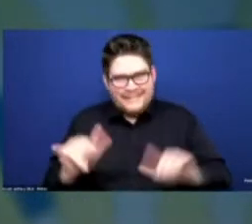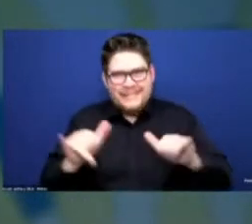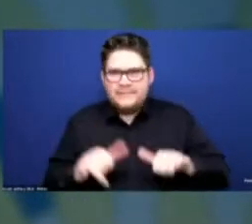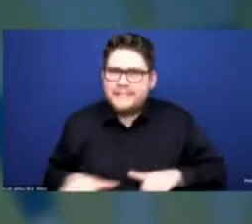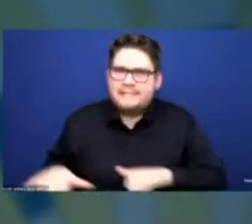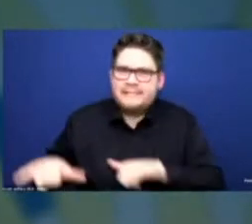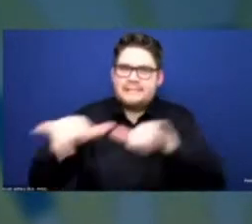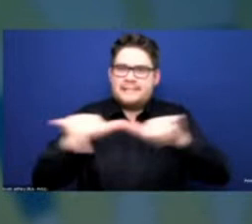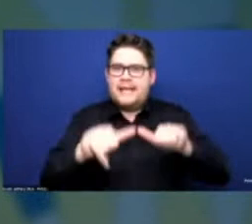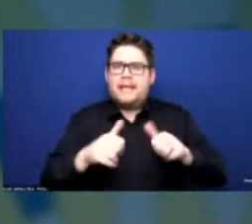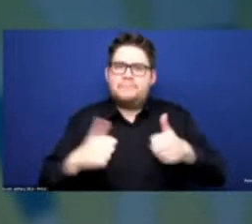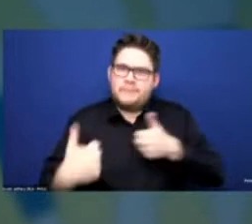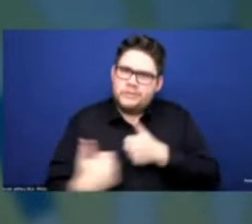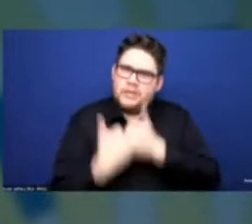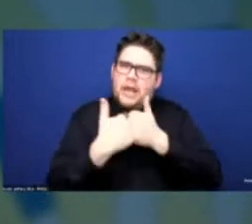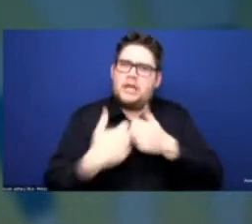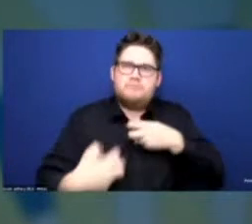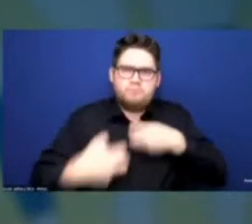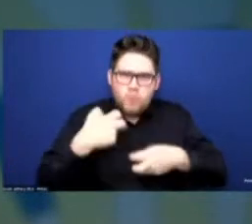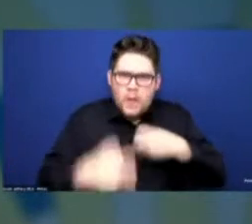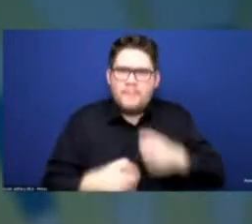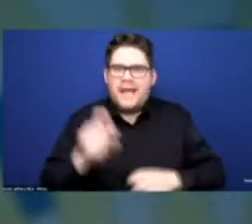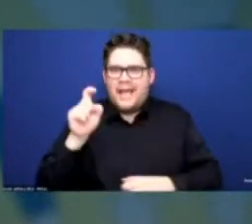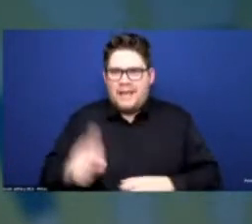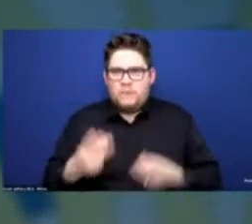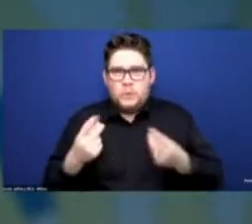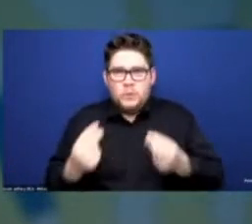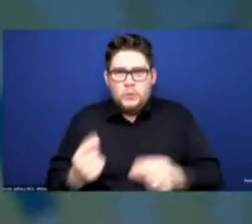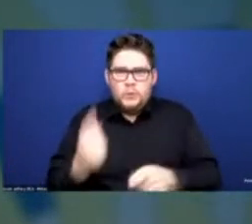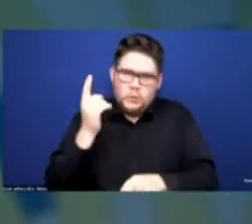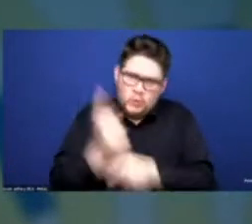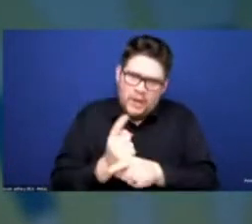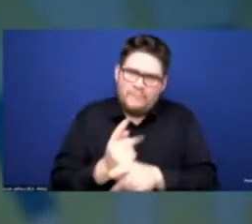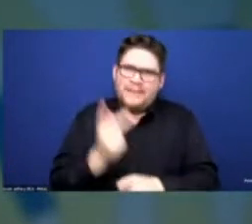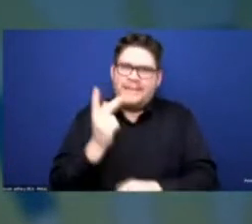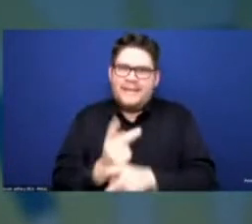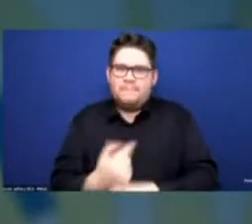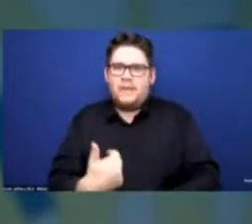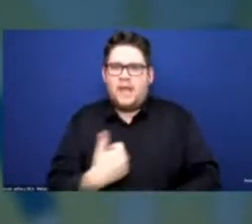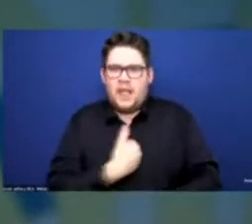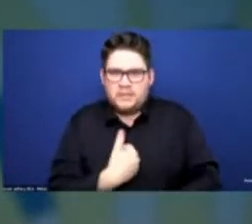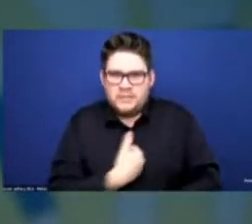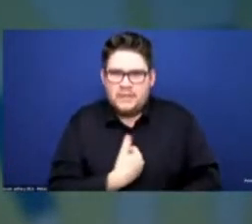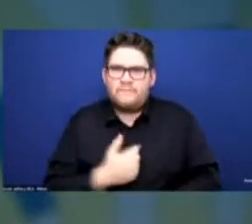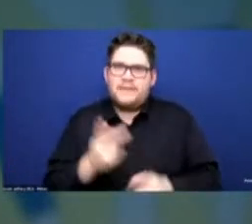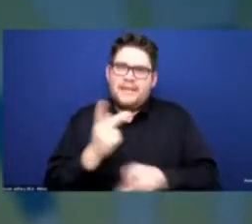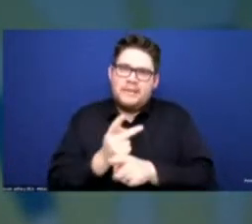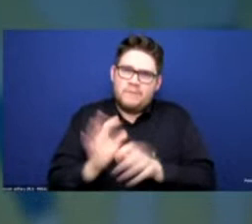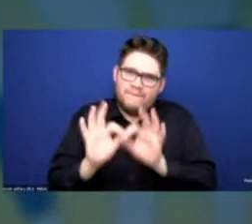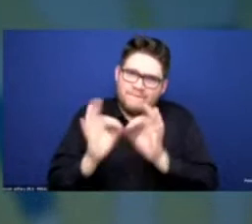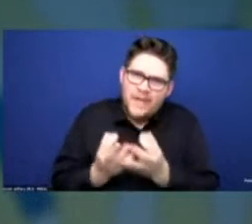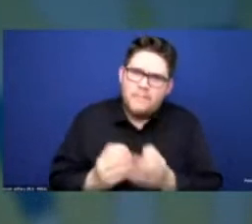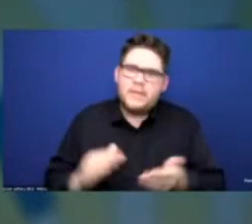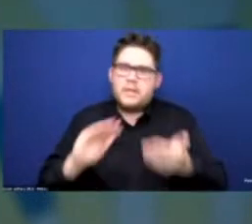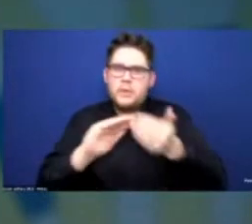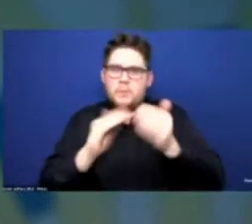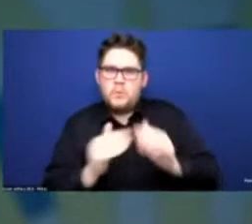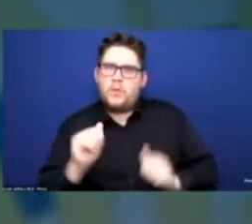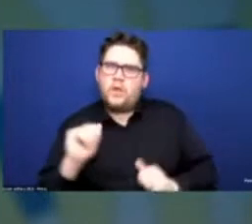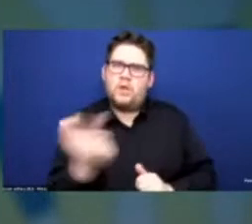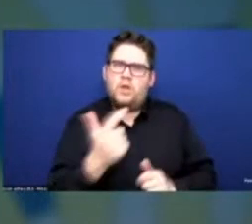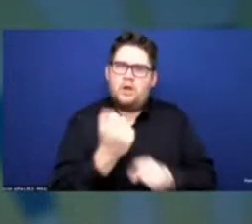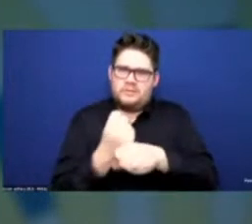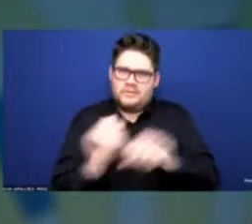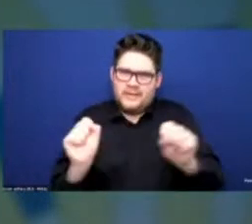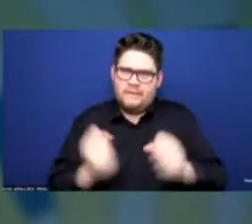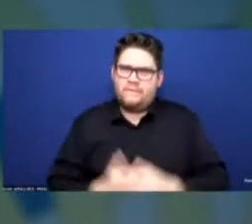有 our 这个世外 families 桃 and our 源 communities 这个 safe. 也就是说各个卫生局，也就是同样的40%啊，50%啊，60%， Finally, I'm 也 just 就 going 是 to 说，